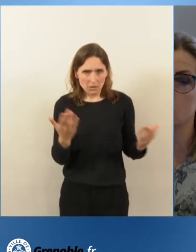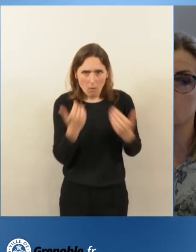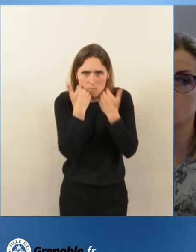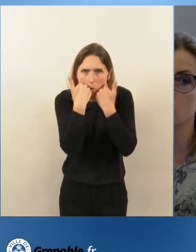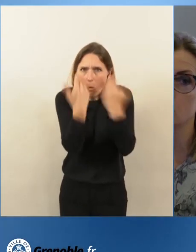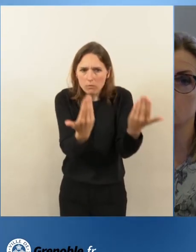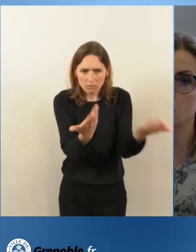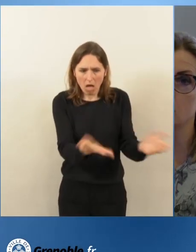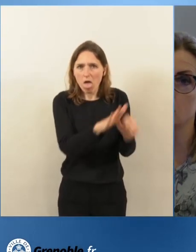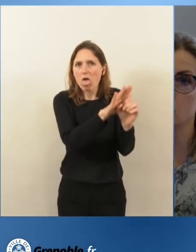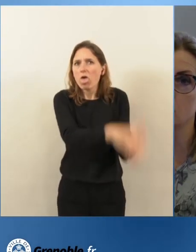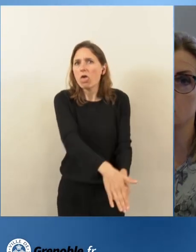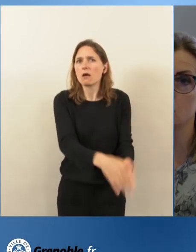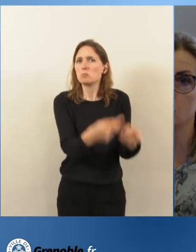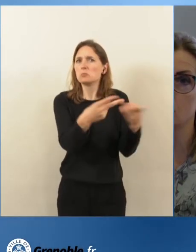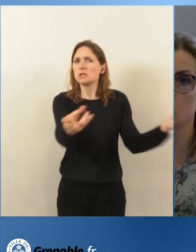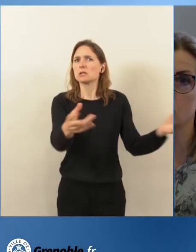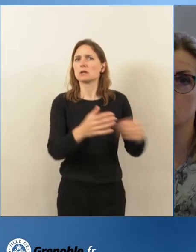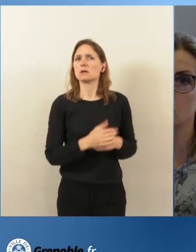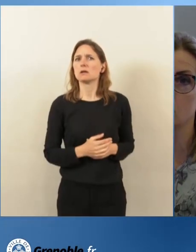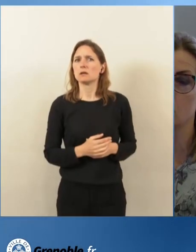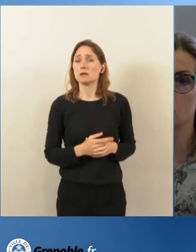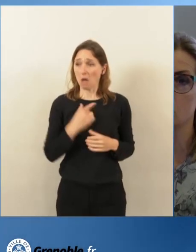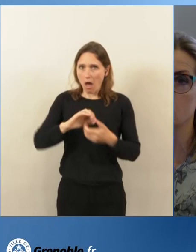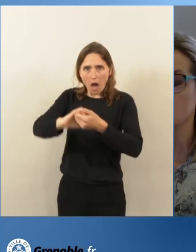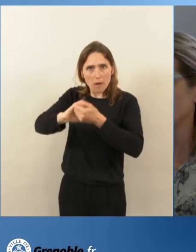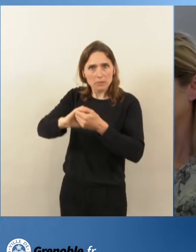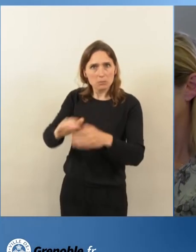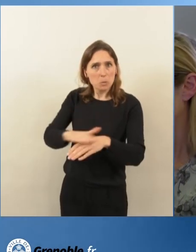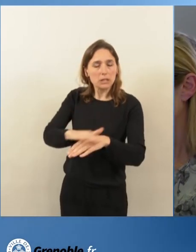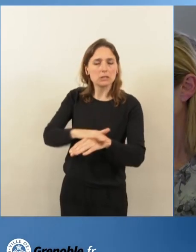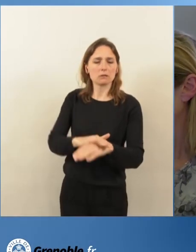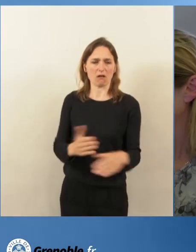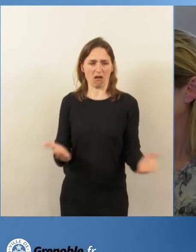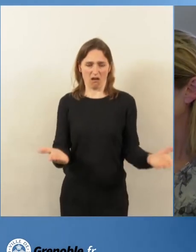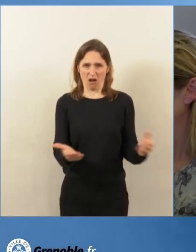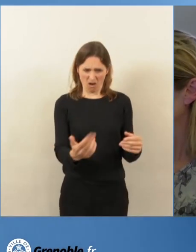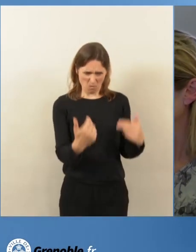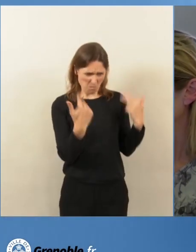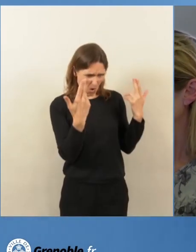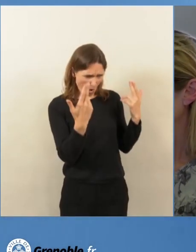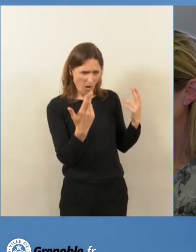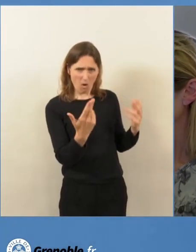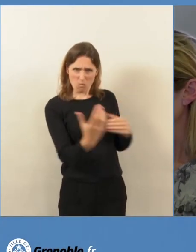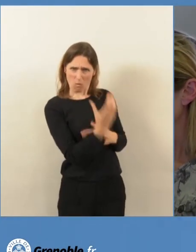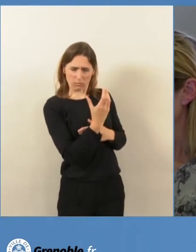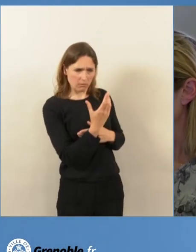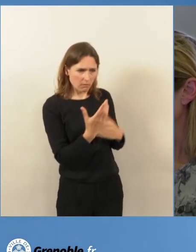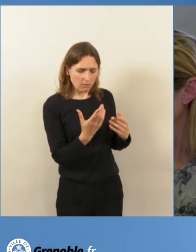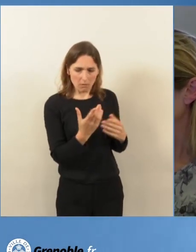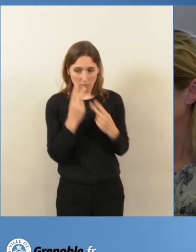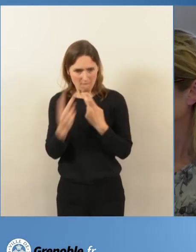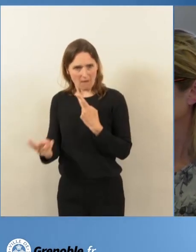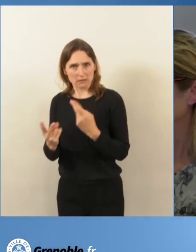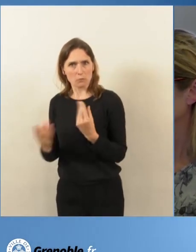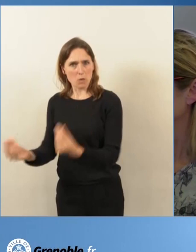d'être dégradé par ses amis politiques par ses pairs devant les grenoblois qui